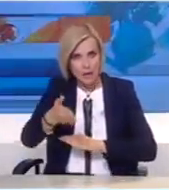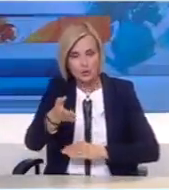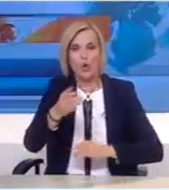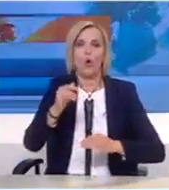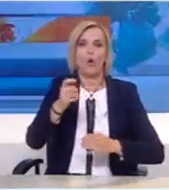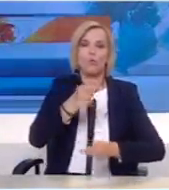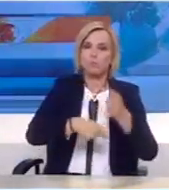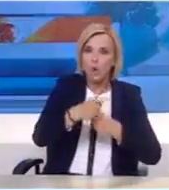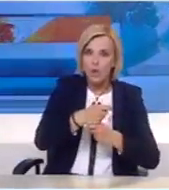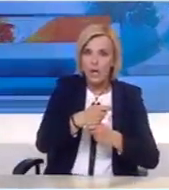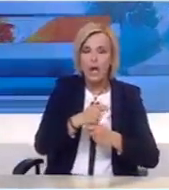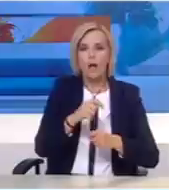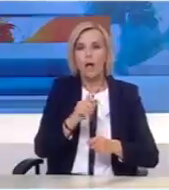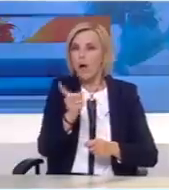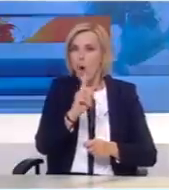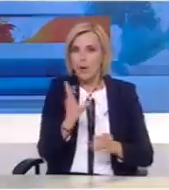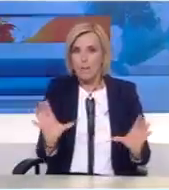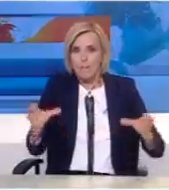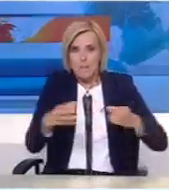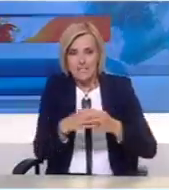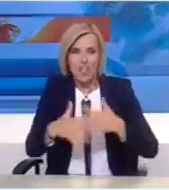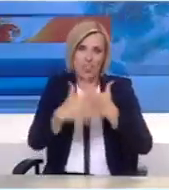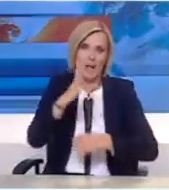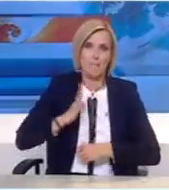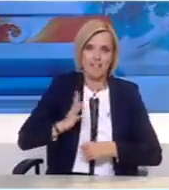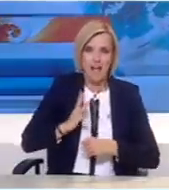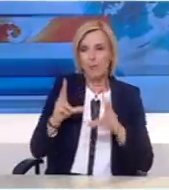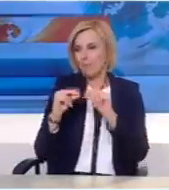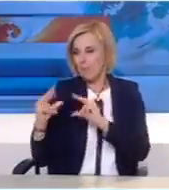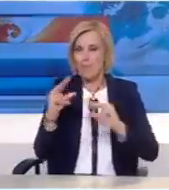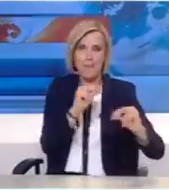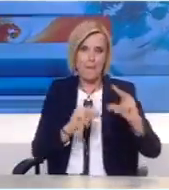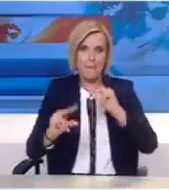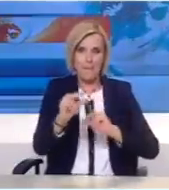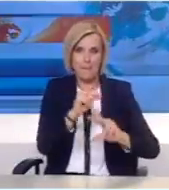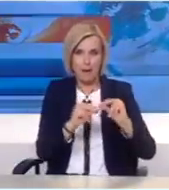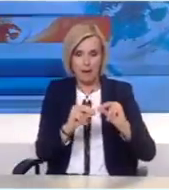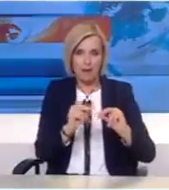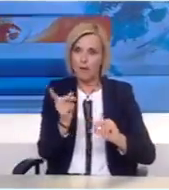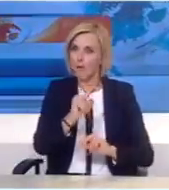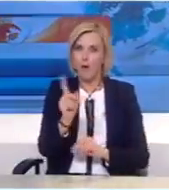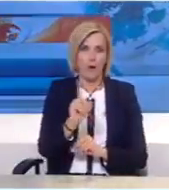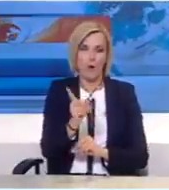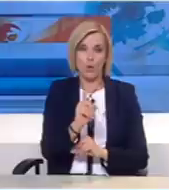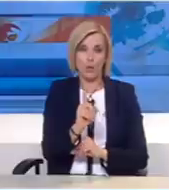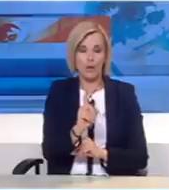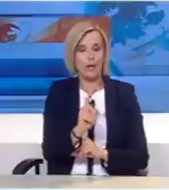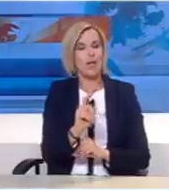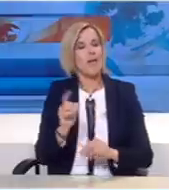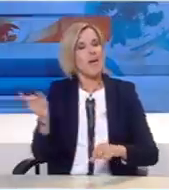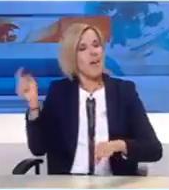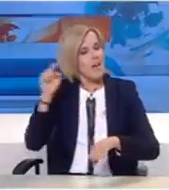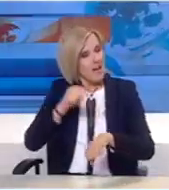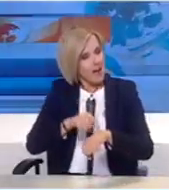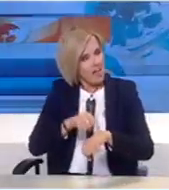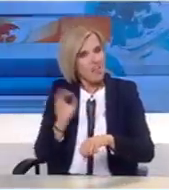δεν σημαίνει ότι κάθομαι με 15 άτομα μαζί στον ίδιο κύκλο και επαναφέρω την παρέα. Θα έρθει και η ώρα γι' αυτό, δεν